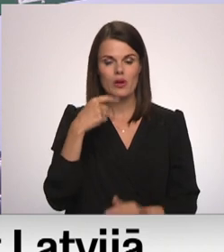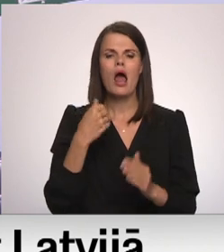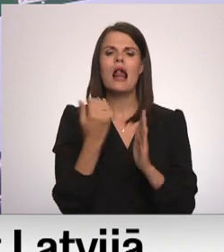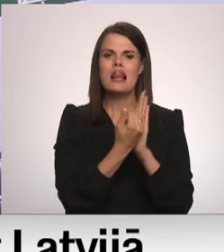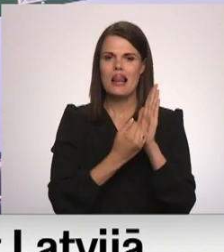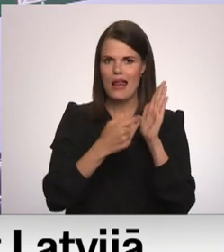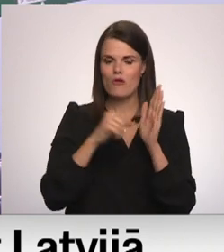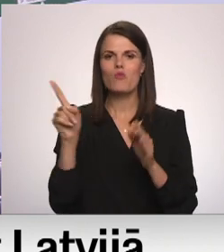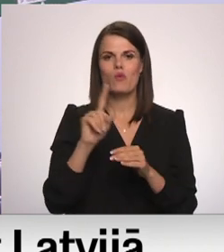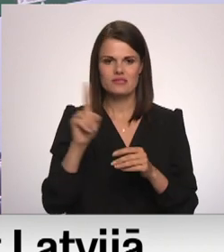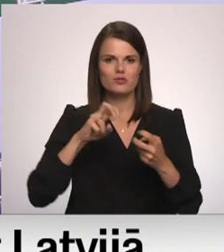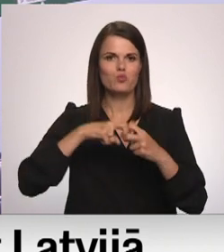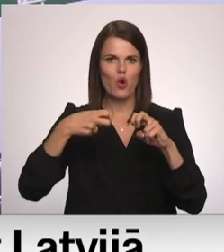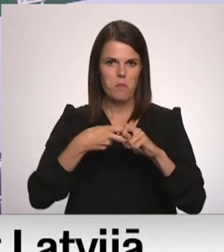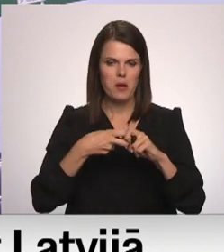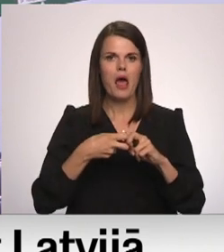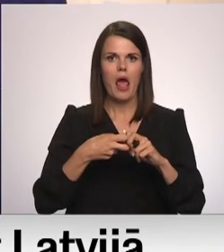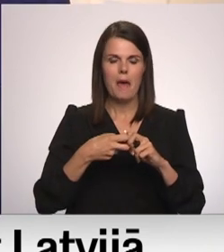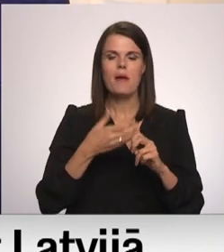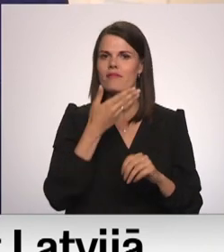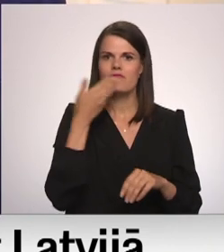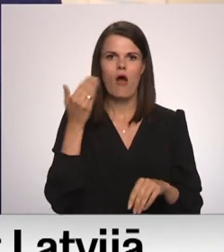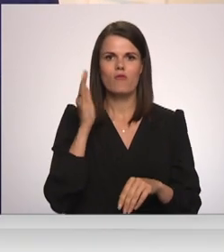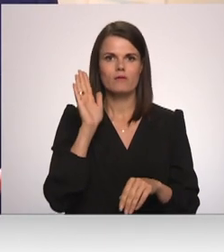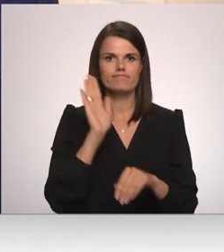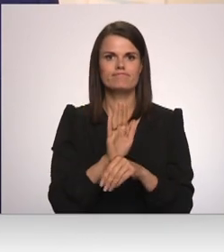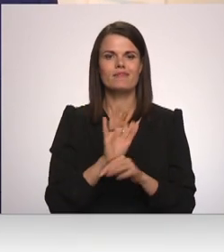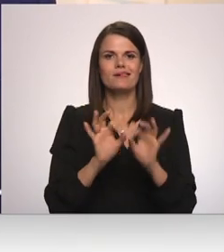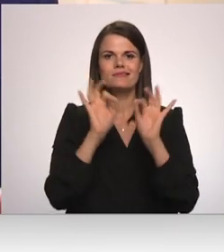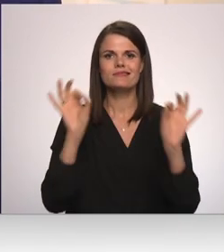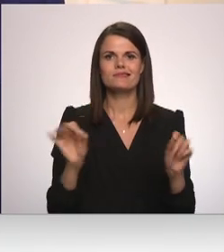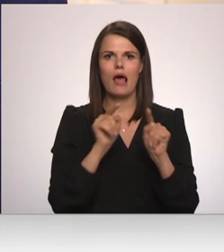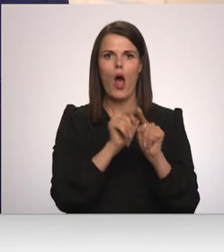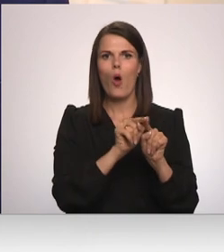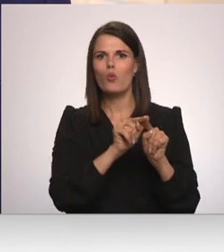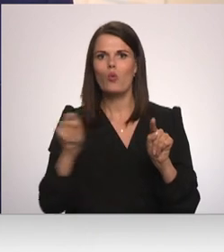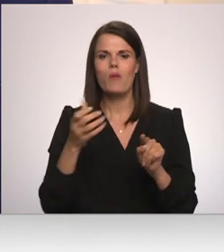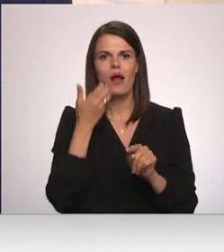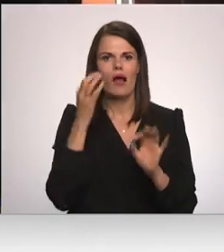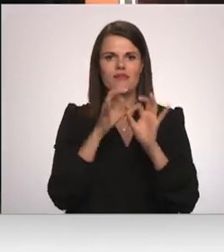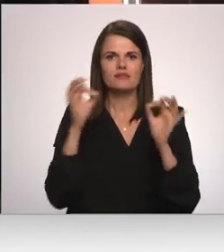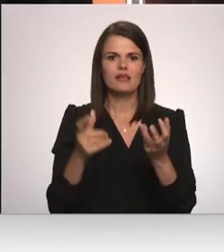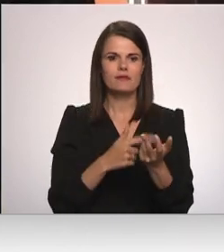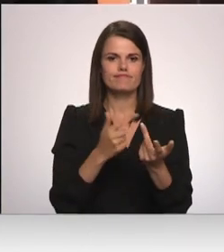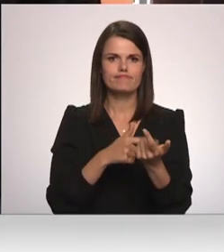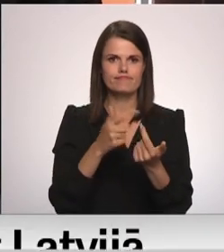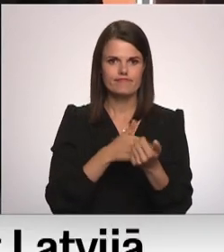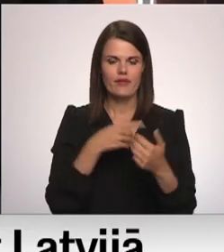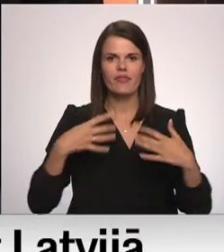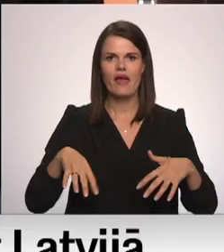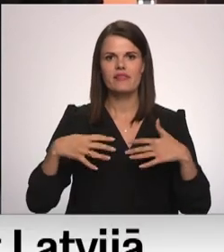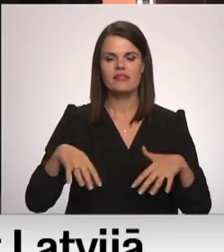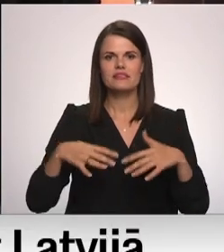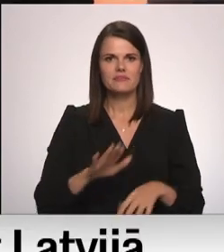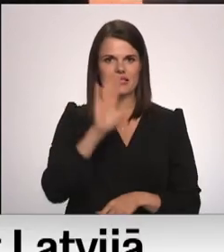nepilnības, kas arī neveicina reģistrēšanos. Nav noteikts šis te sākuma punkts, kad tiek sākts uzskaitīt šīs te